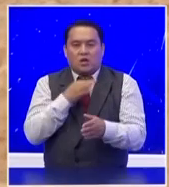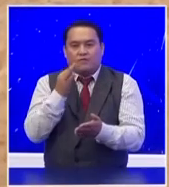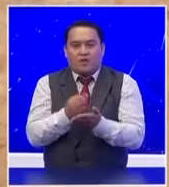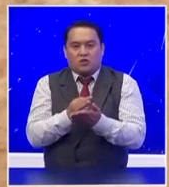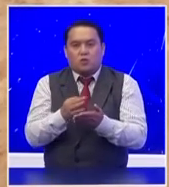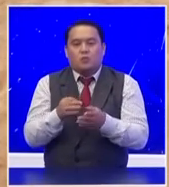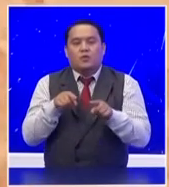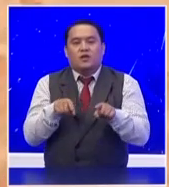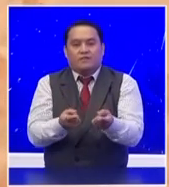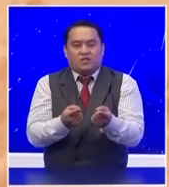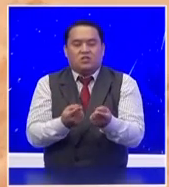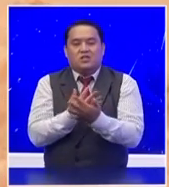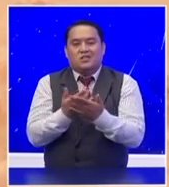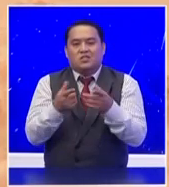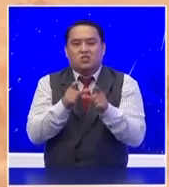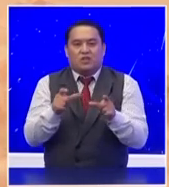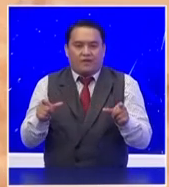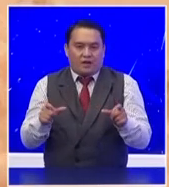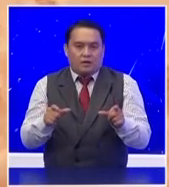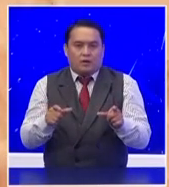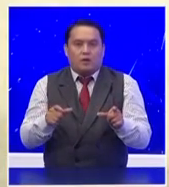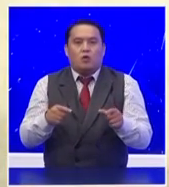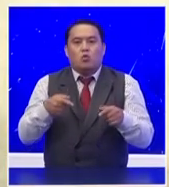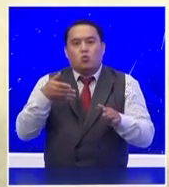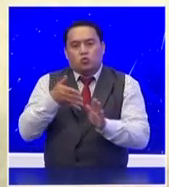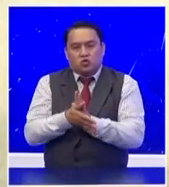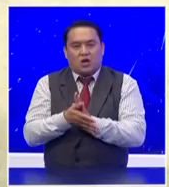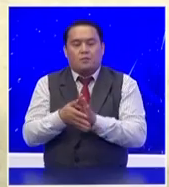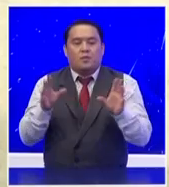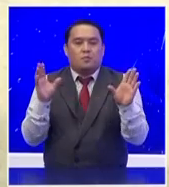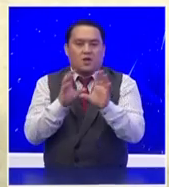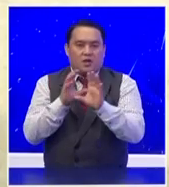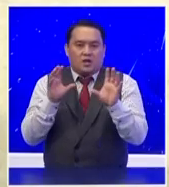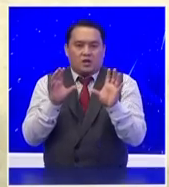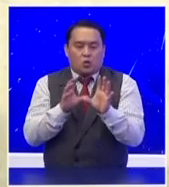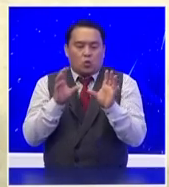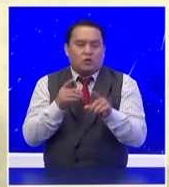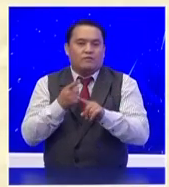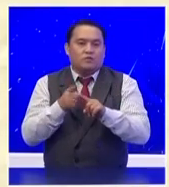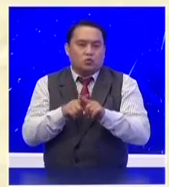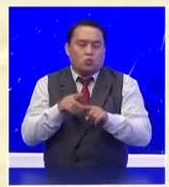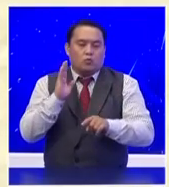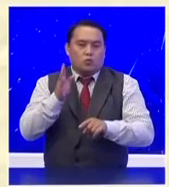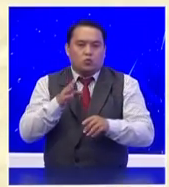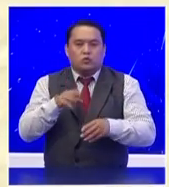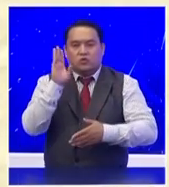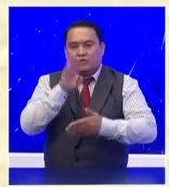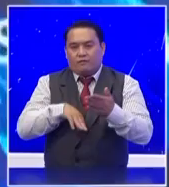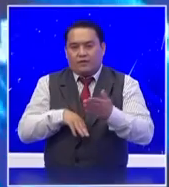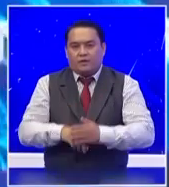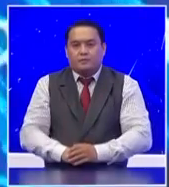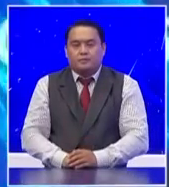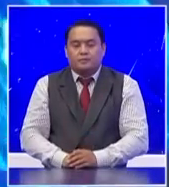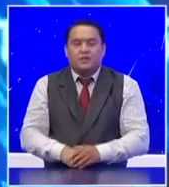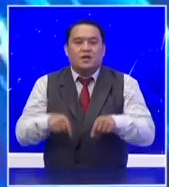уже привлечены несколько человек. Отныне меры за урон природе будут ужесточены, сообщил министр экологии, геологии и природных ресурсов.